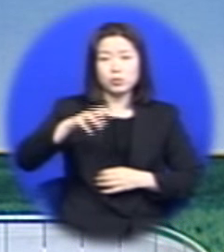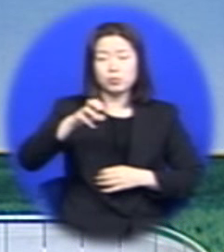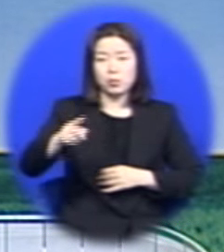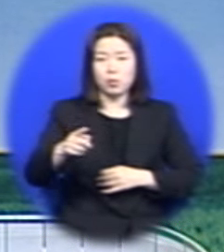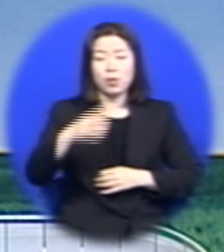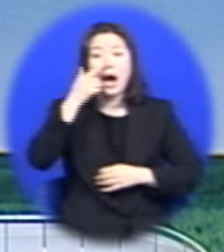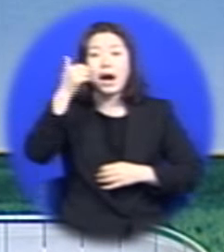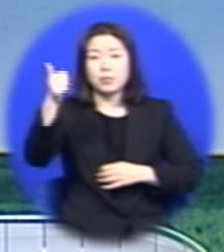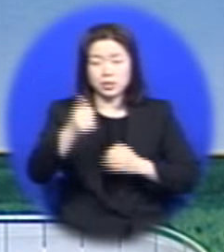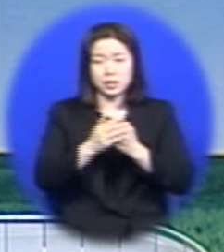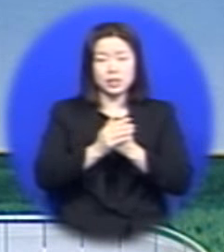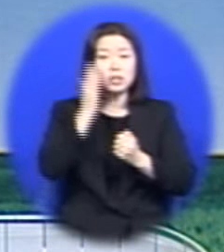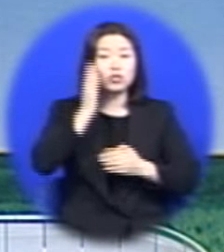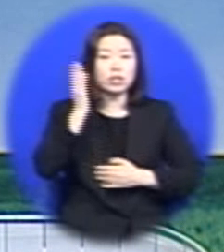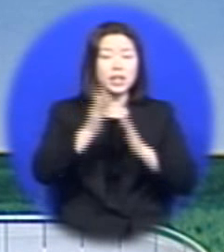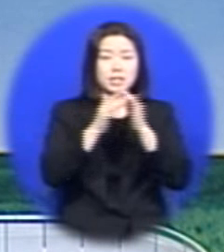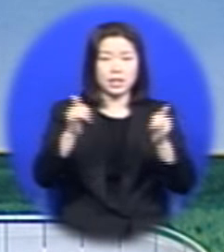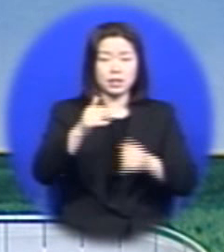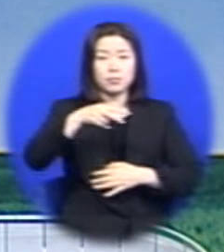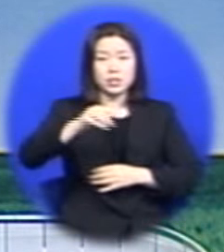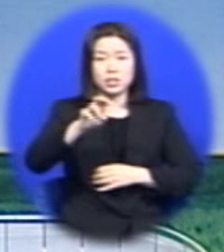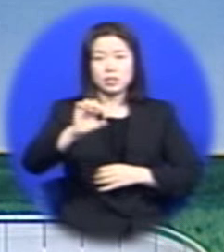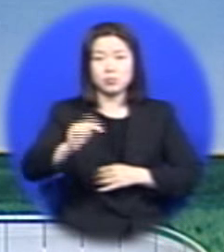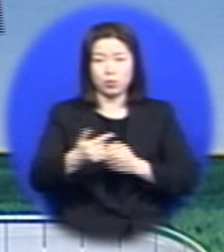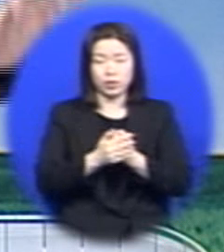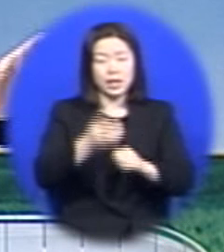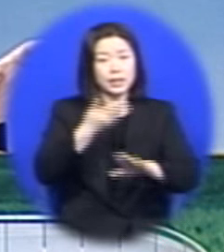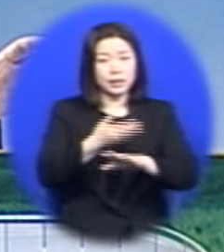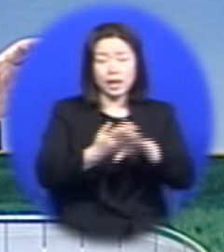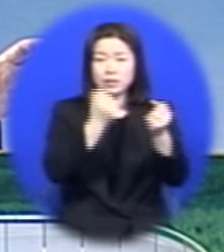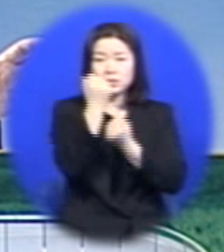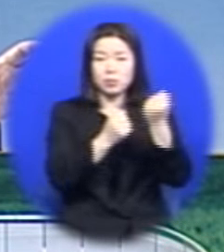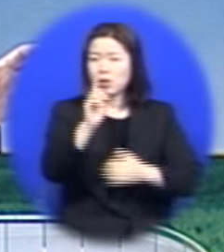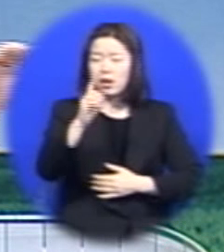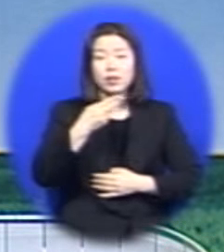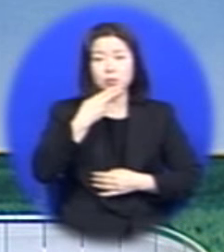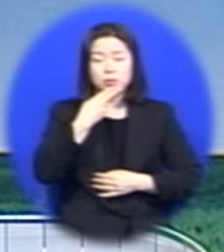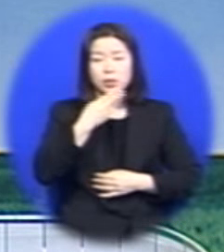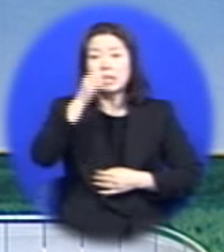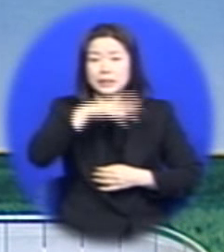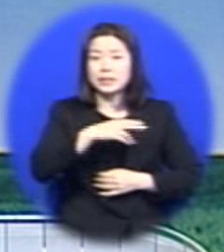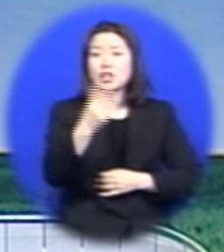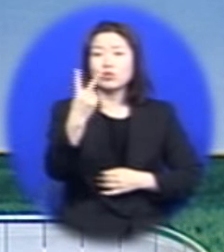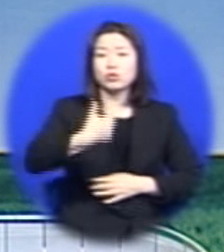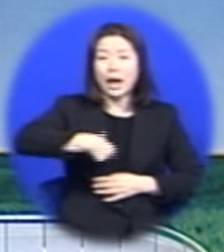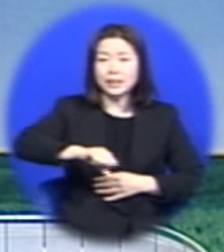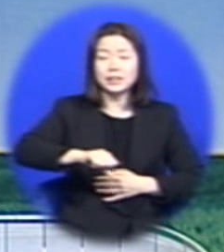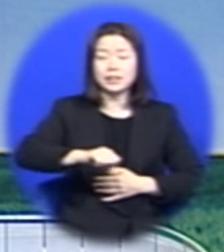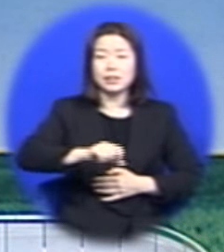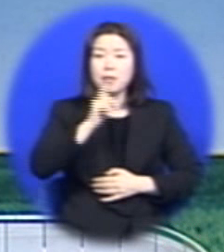나옵니다. 여러분, 구레네 시몬을 다른 설명 하나도 없어요. 그냥 두 아들 이야기를